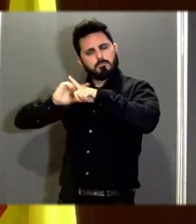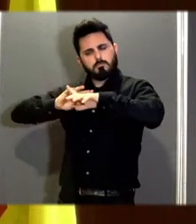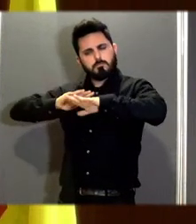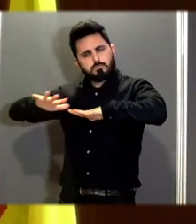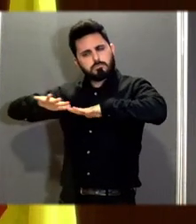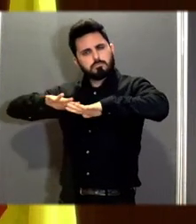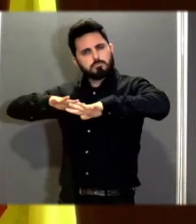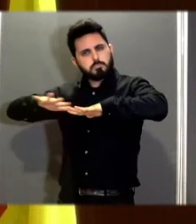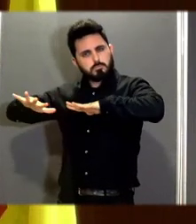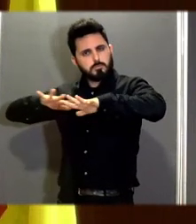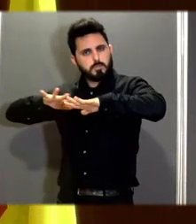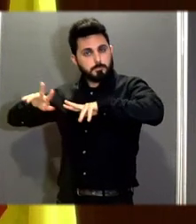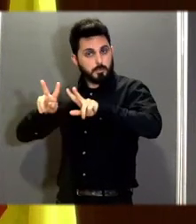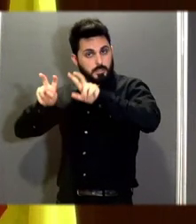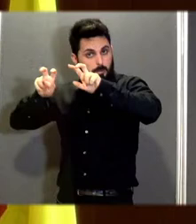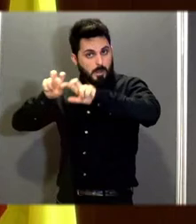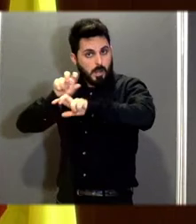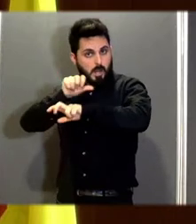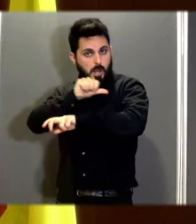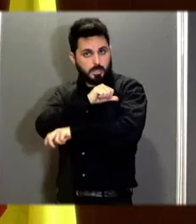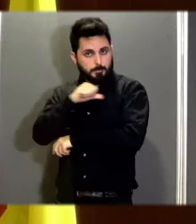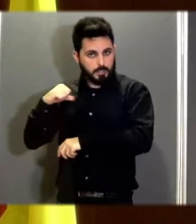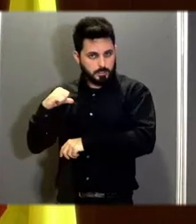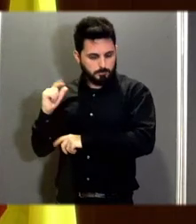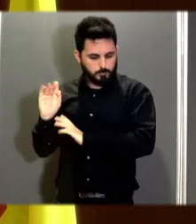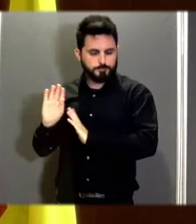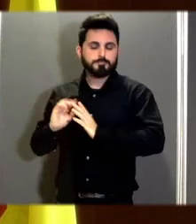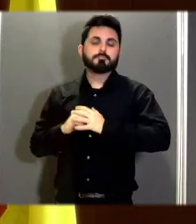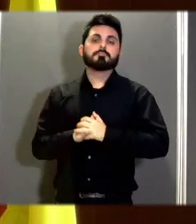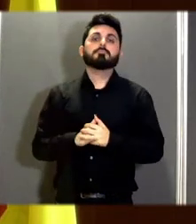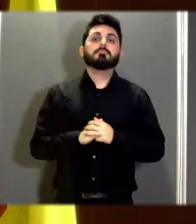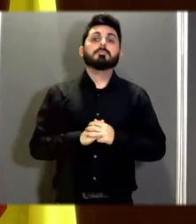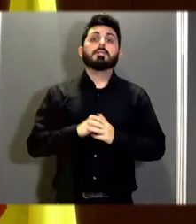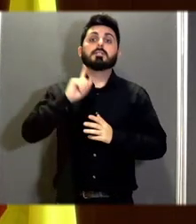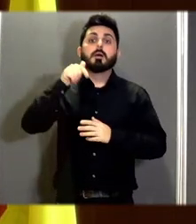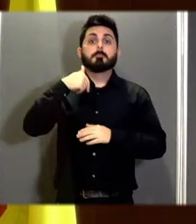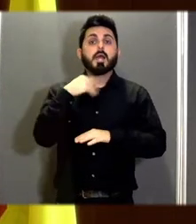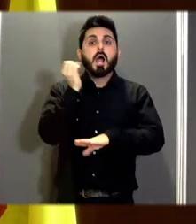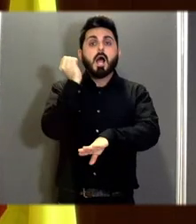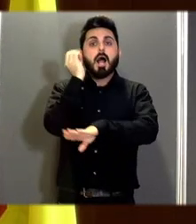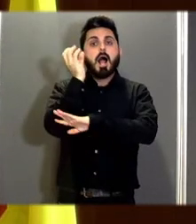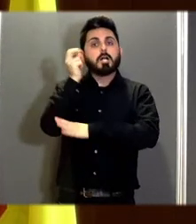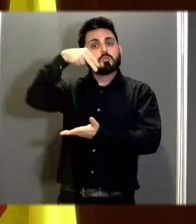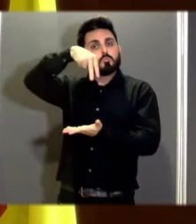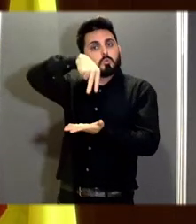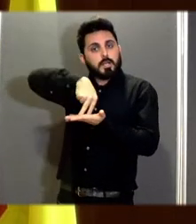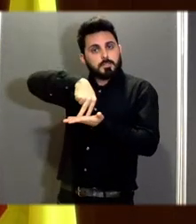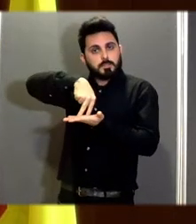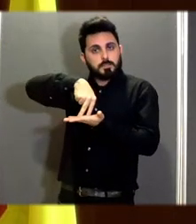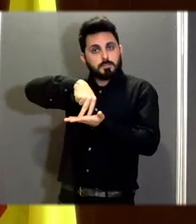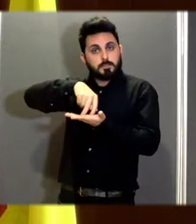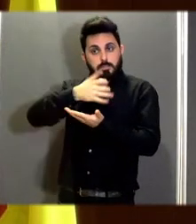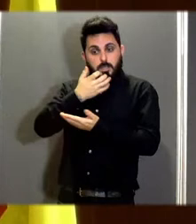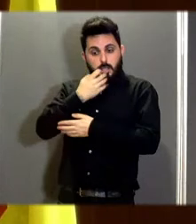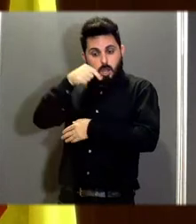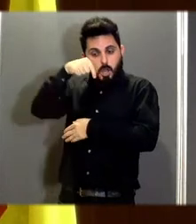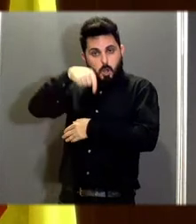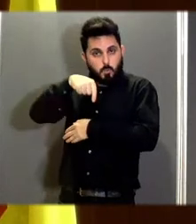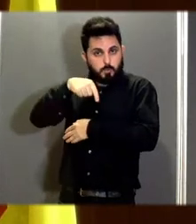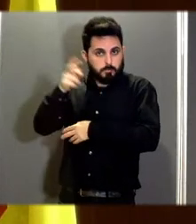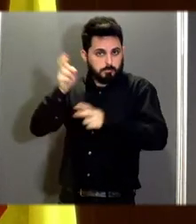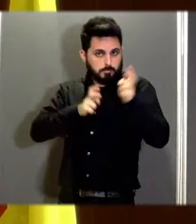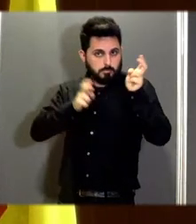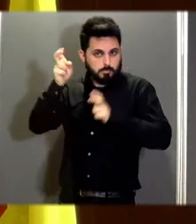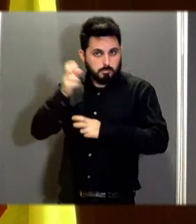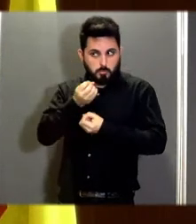dintre de l'independentisme. Els ponents, les ponents i ponents que tenim aquí avui, molts d'ells,